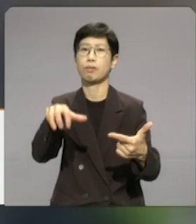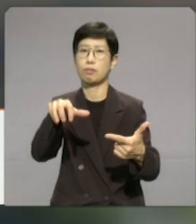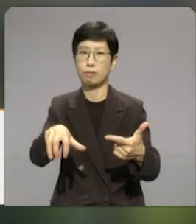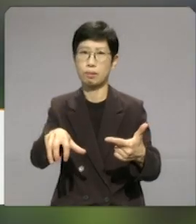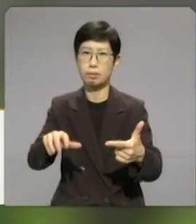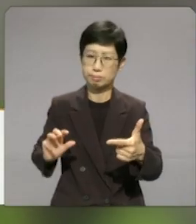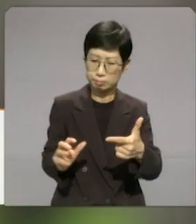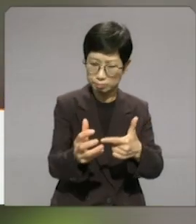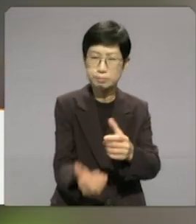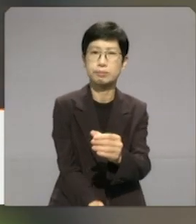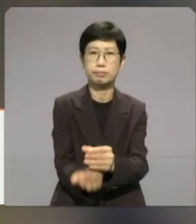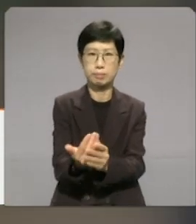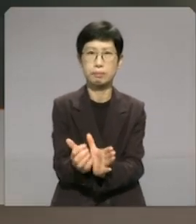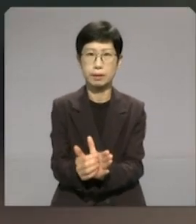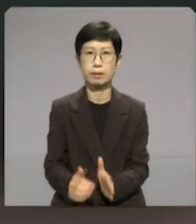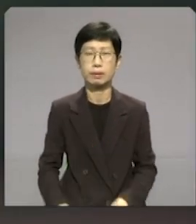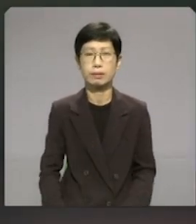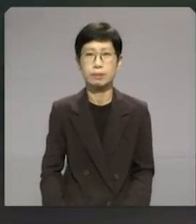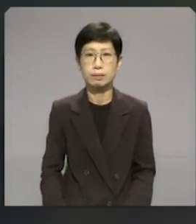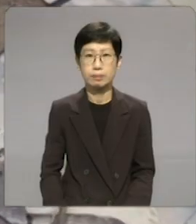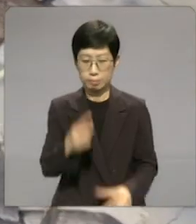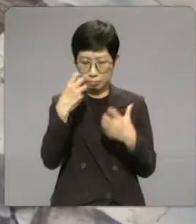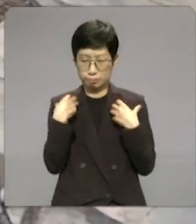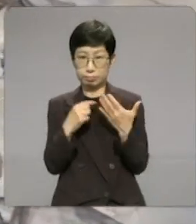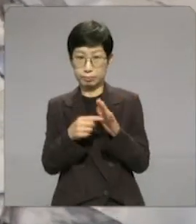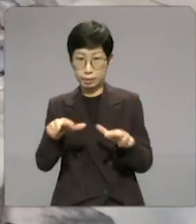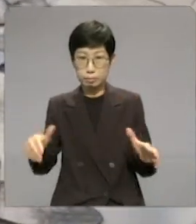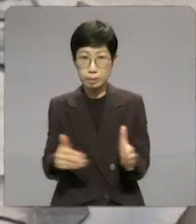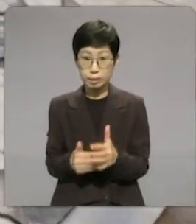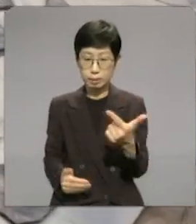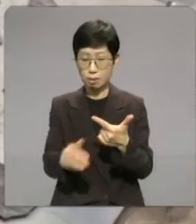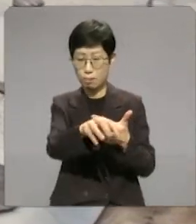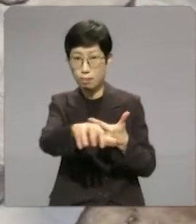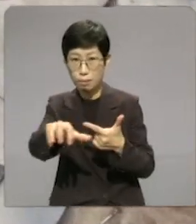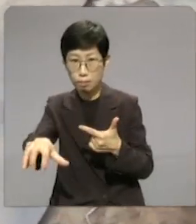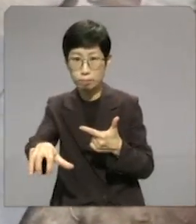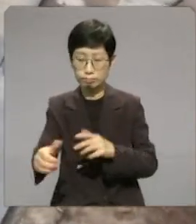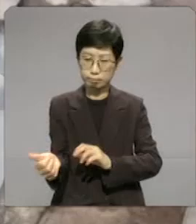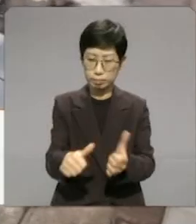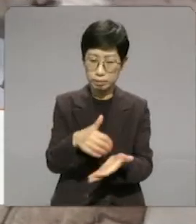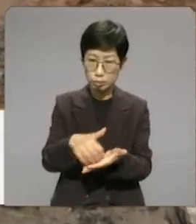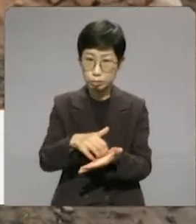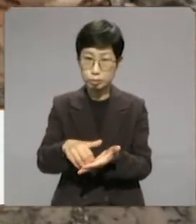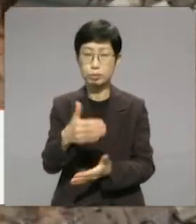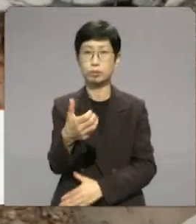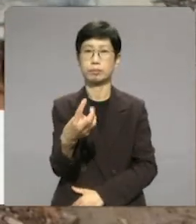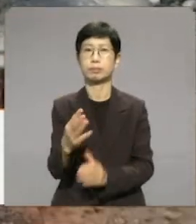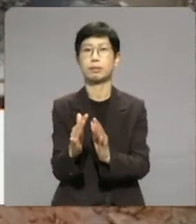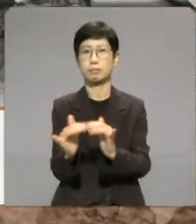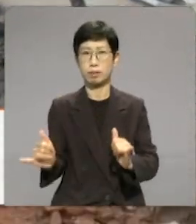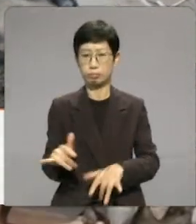등 6개 주를 휩쓸었습니다. 당국에 따르면 지금까지 6개 주에서 파악된 사망자는 최소